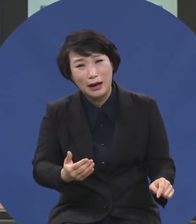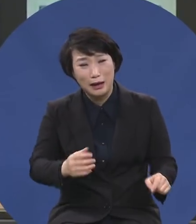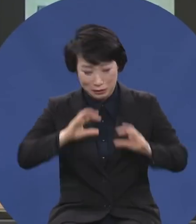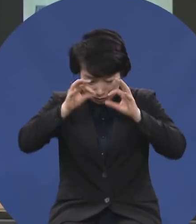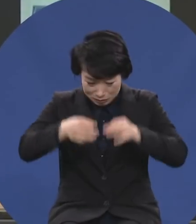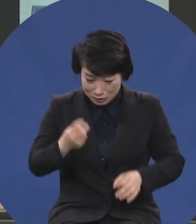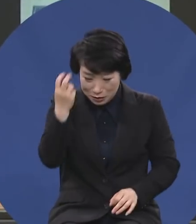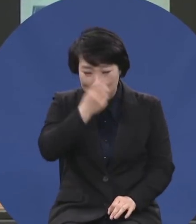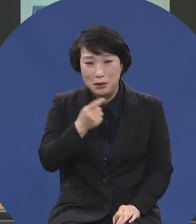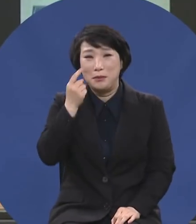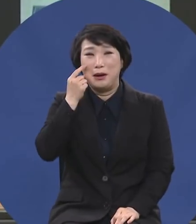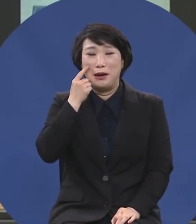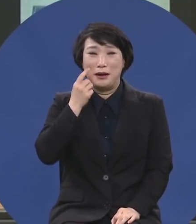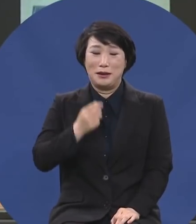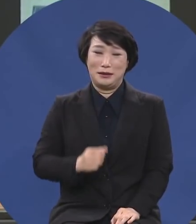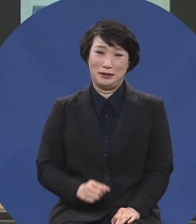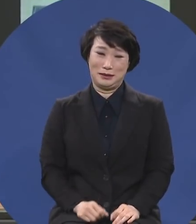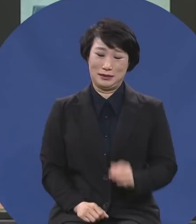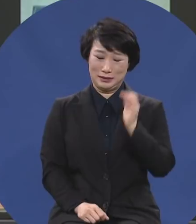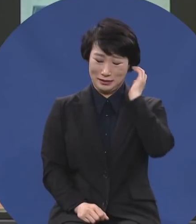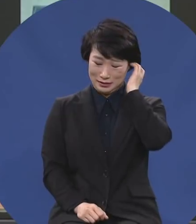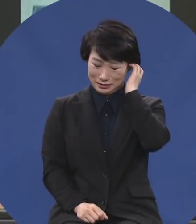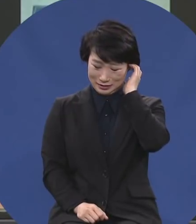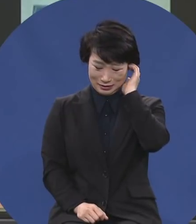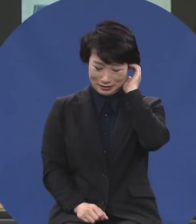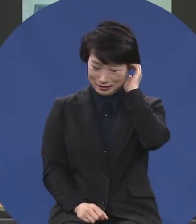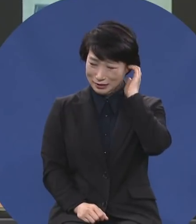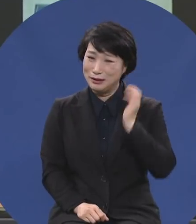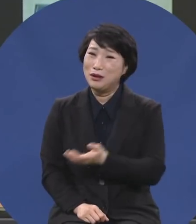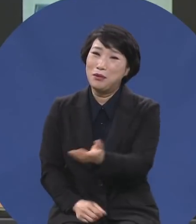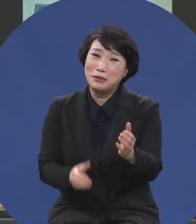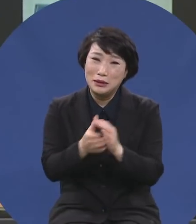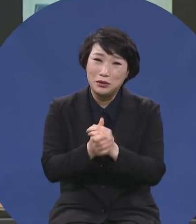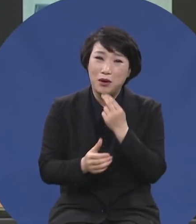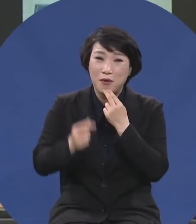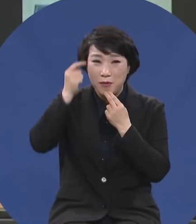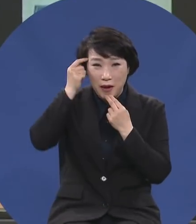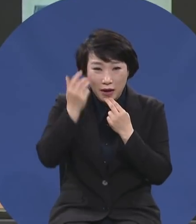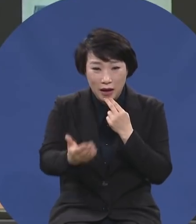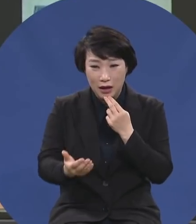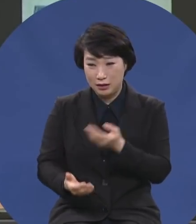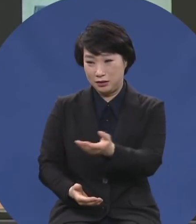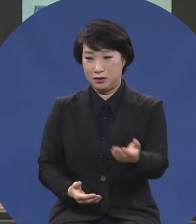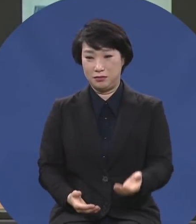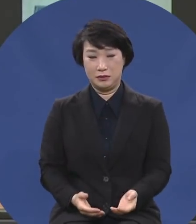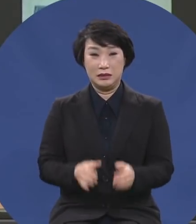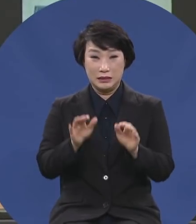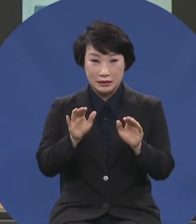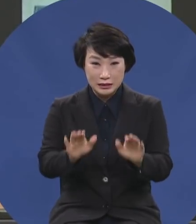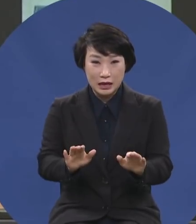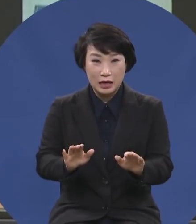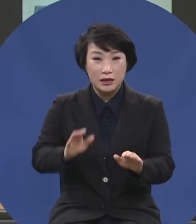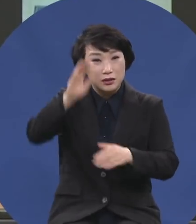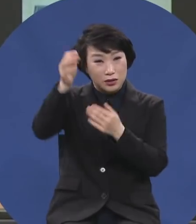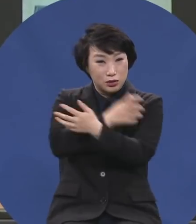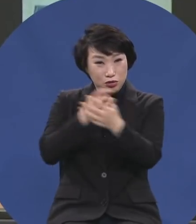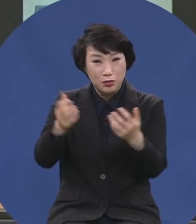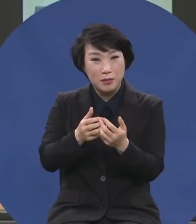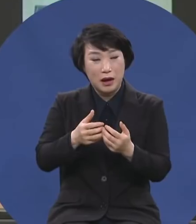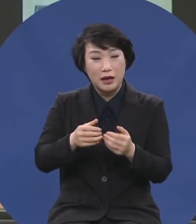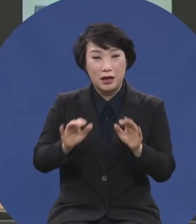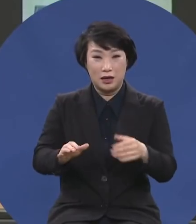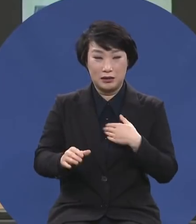생각 한번 해봐라 그 말이요. 왜 기도하느냐 그 말이요. 왜 성령이